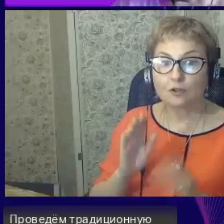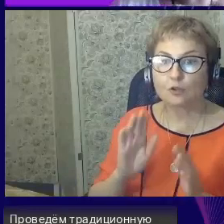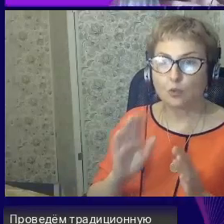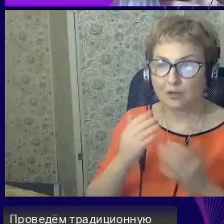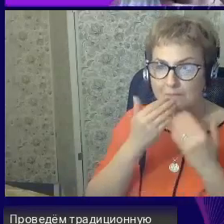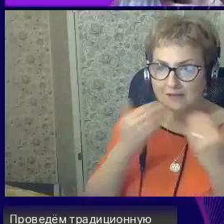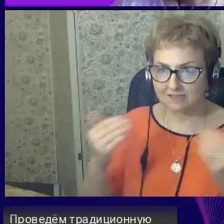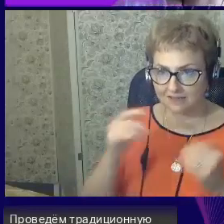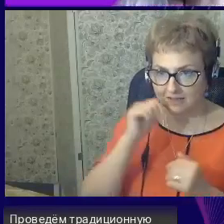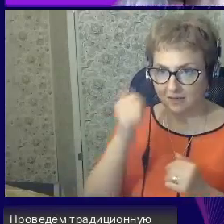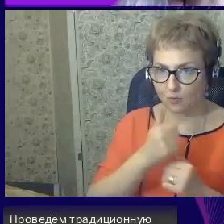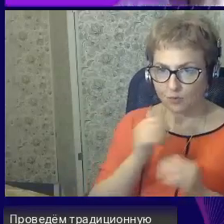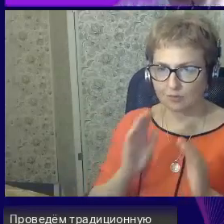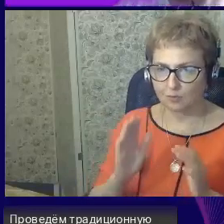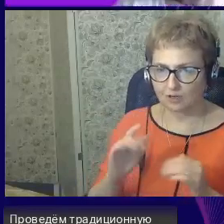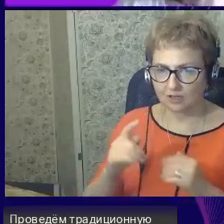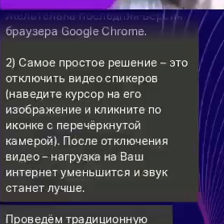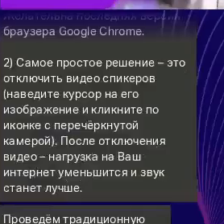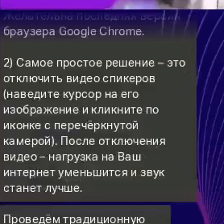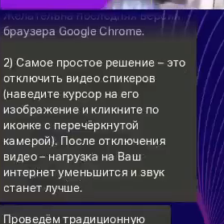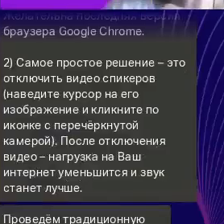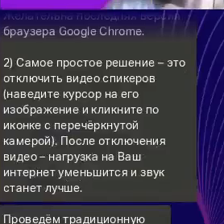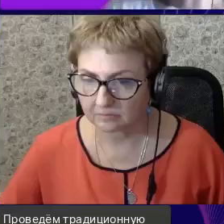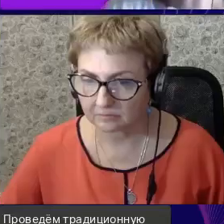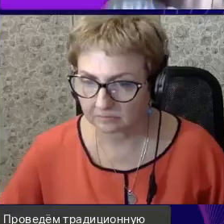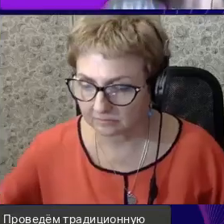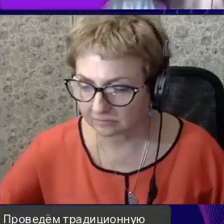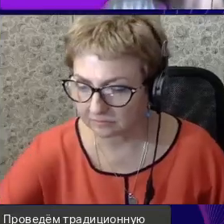вот только в последний год, через